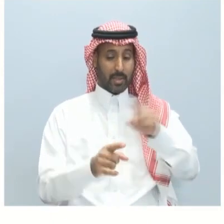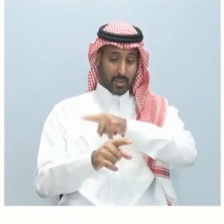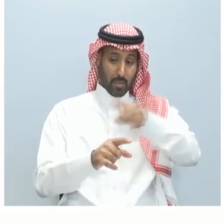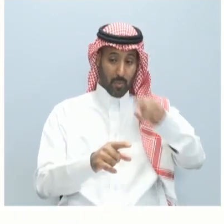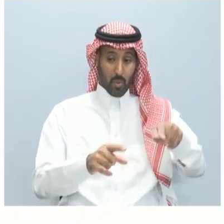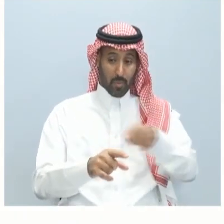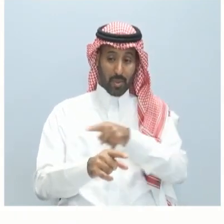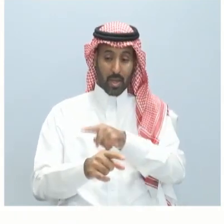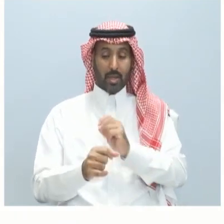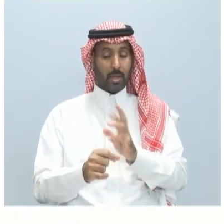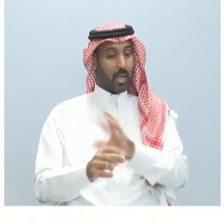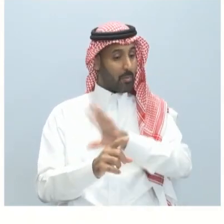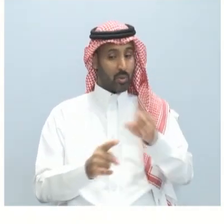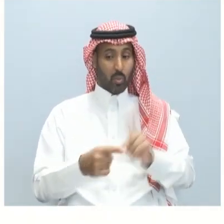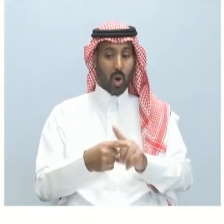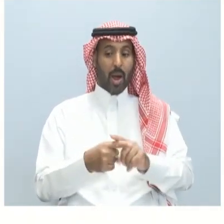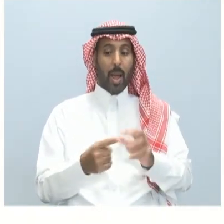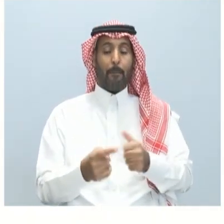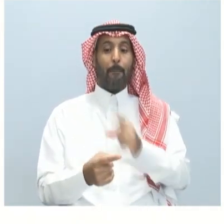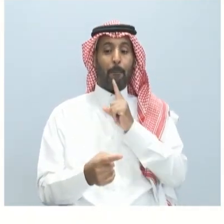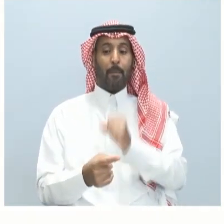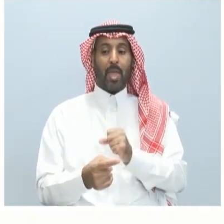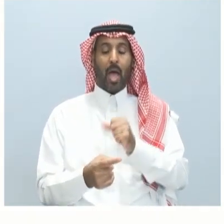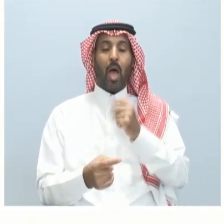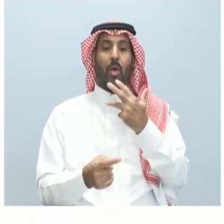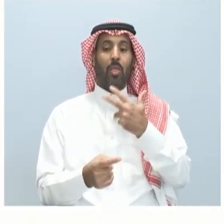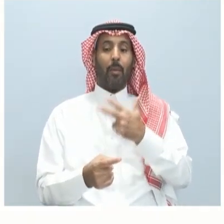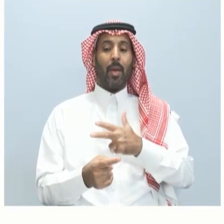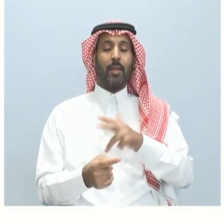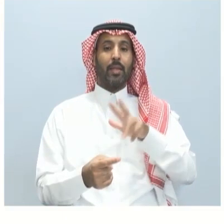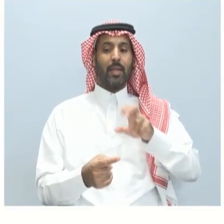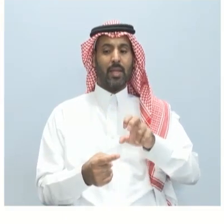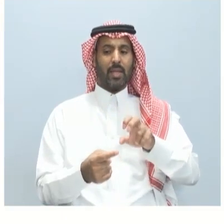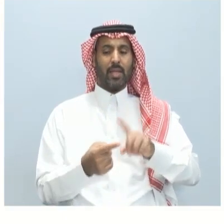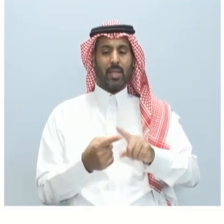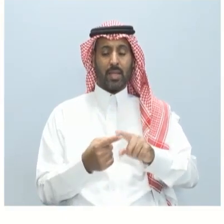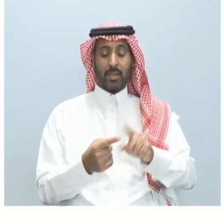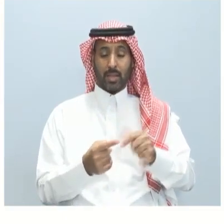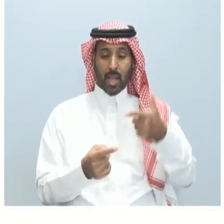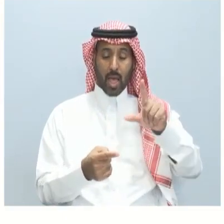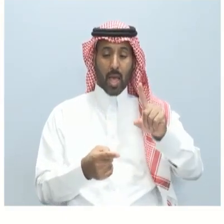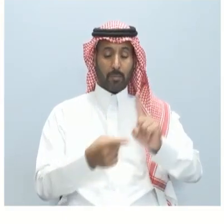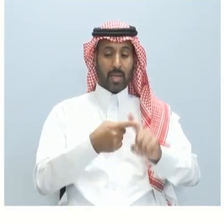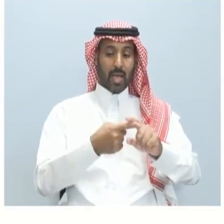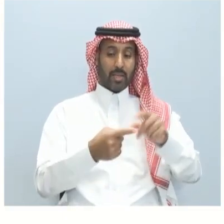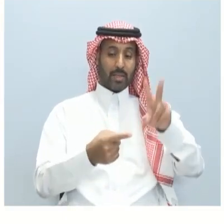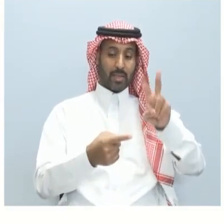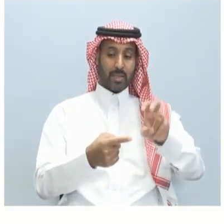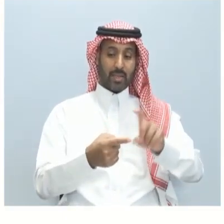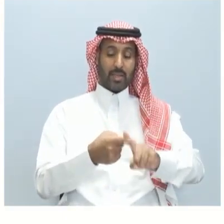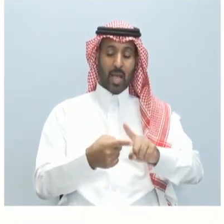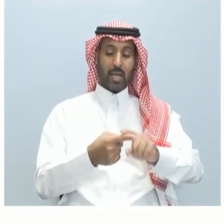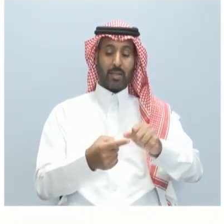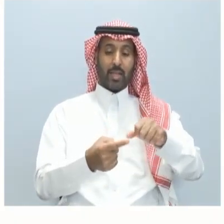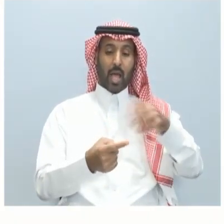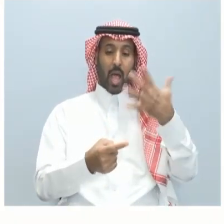زوايا المثلث يساوي كم 180 درجه اذا ل ئ 20 درجه ئ 45